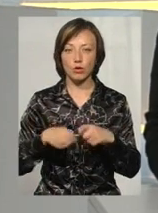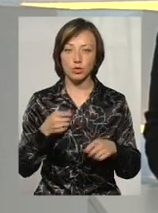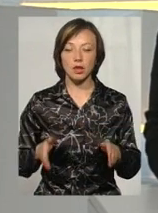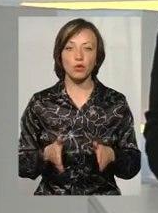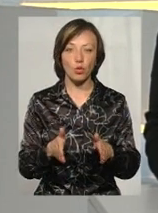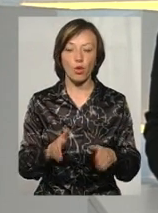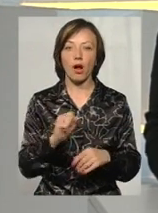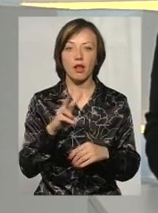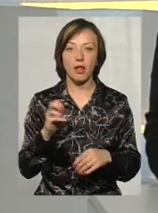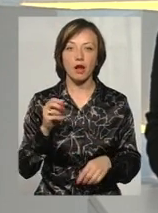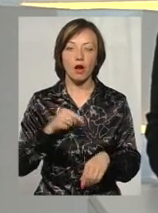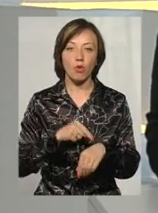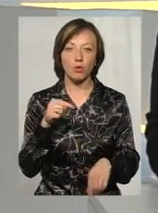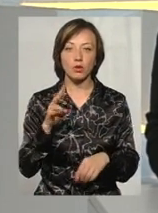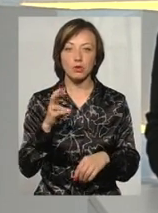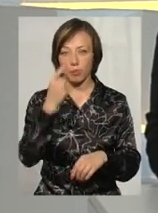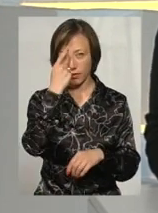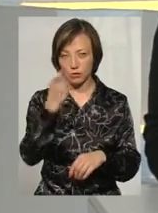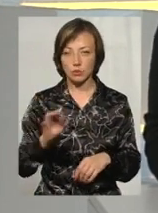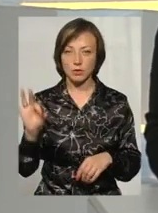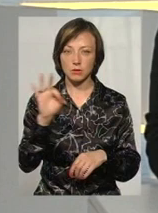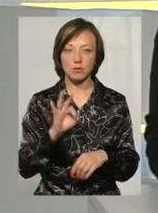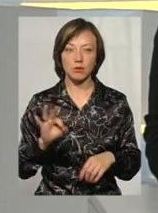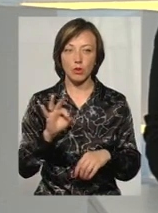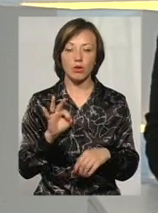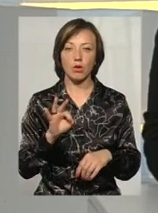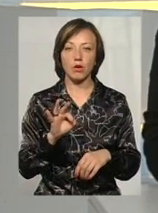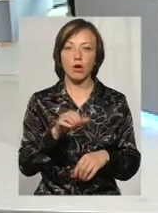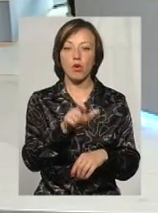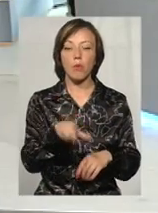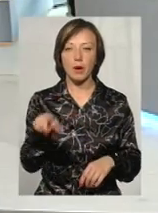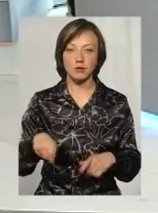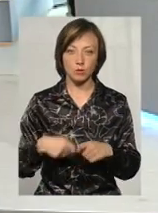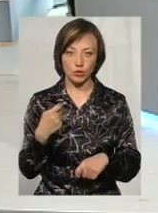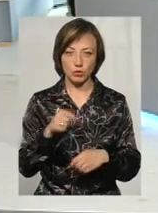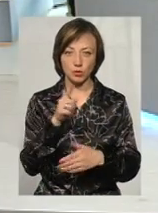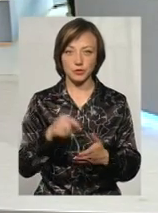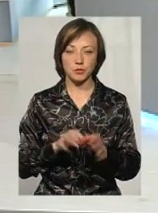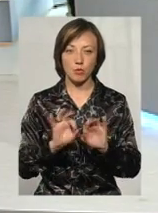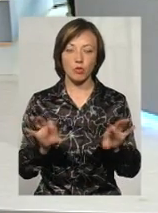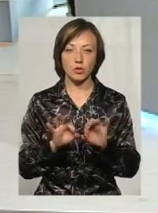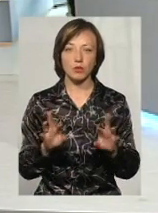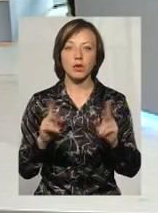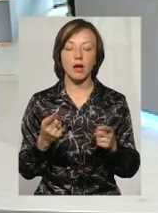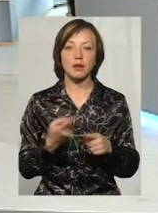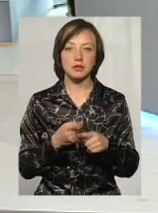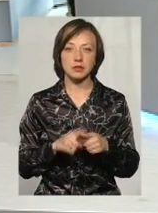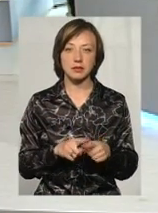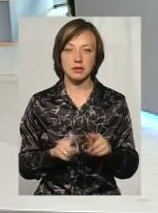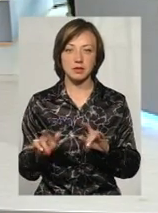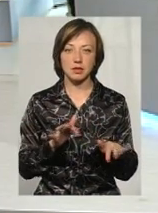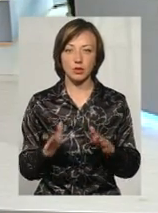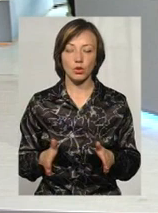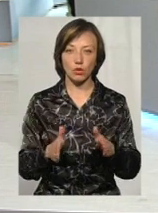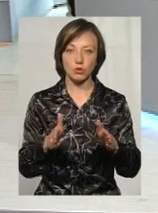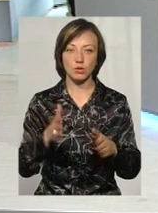дорогах, але й реагують на повідомлення про громадські правопорушення. Прокоментуйте, будь ласка, як саме діє дорожня поліція. Тут